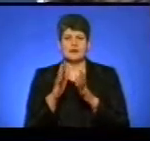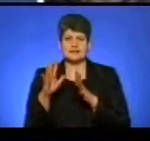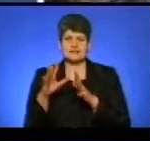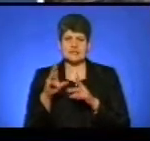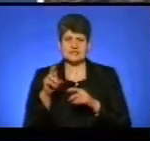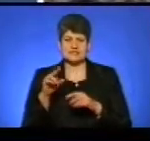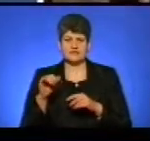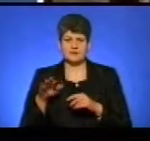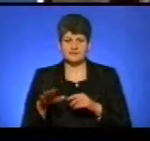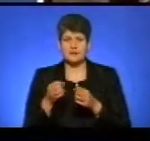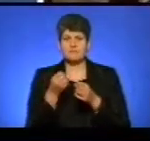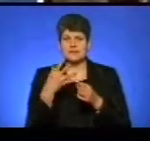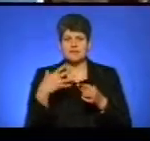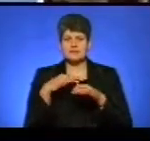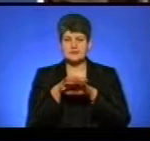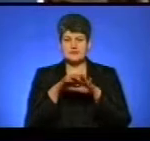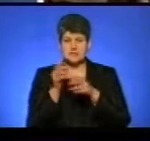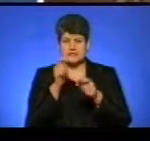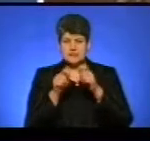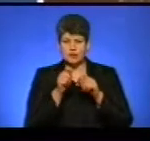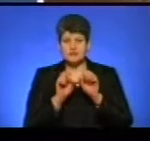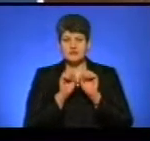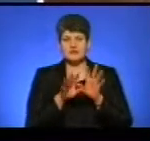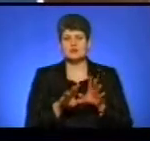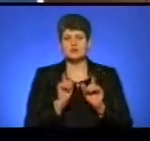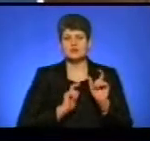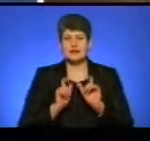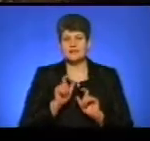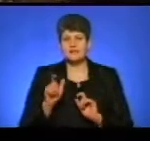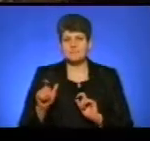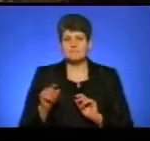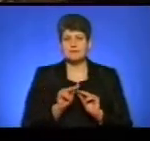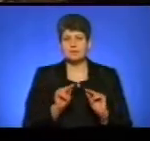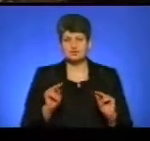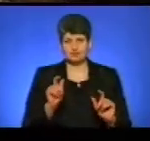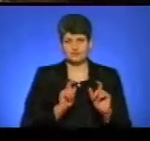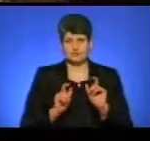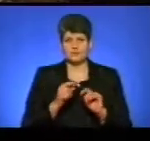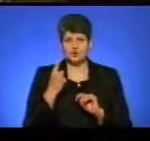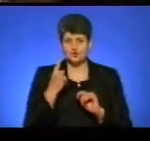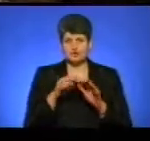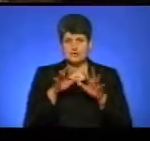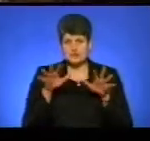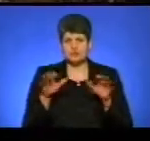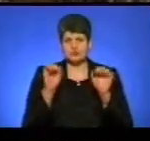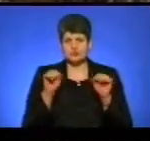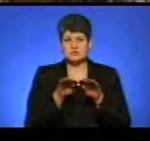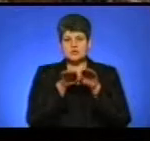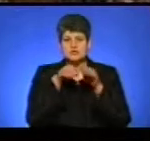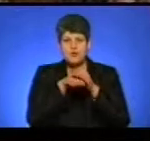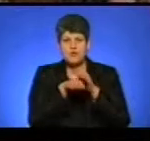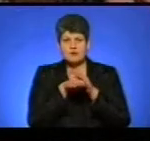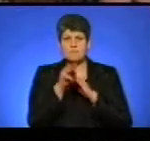15 маскувальних сіток передали військовим на схід студенти педагогічного університету. Одною такою сіткою можна накрити БТР. Якщо